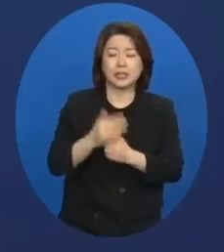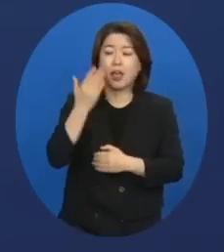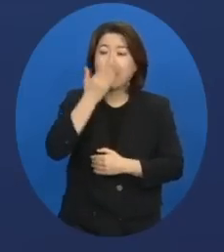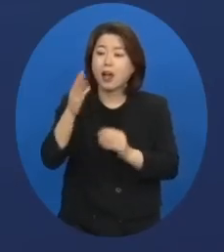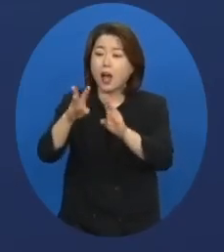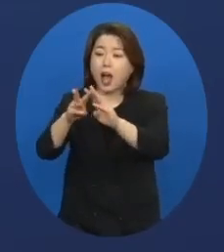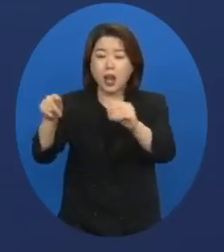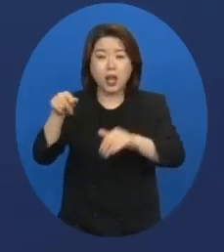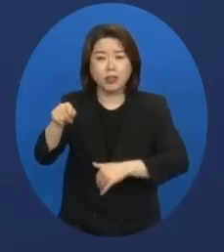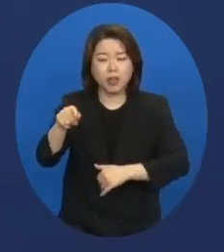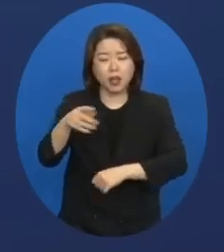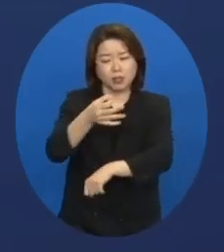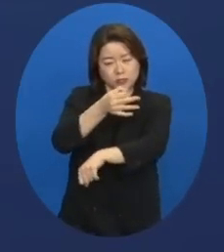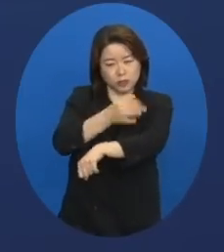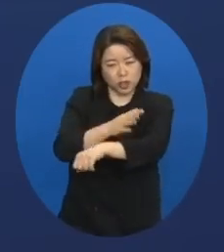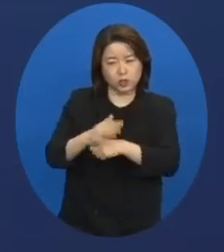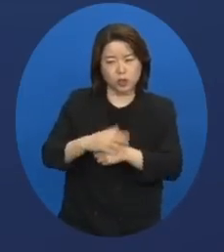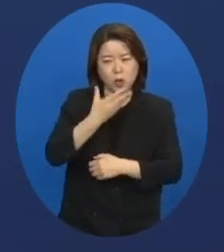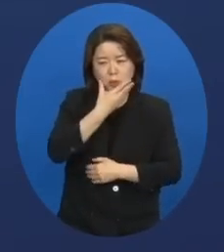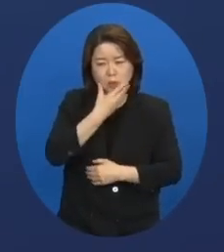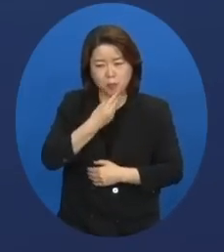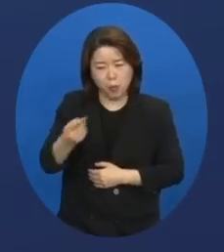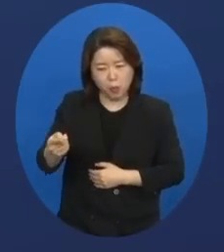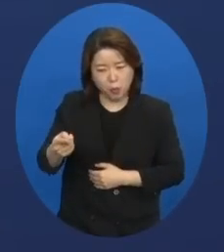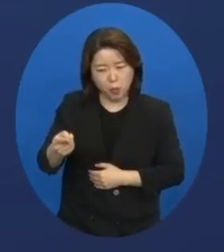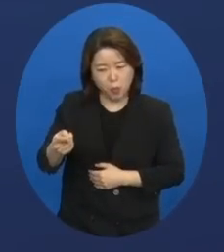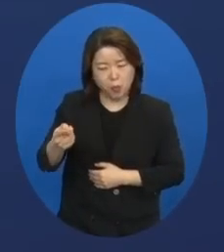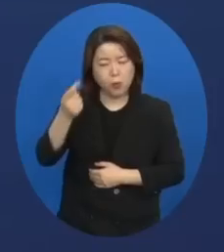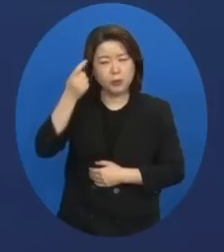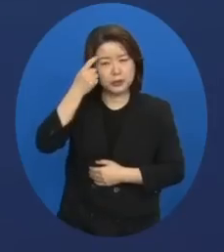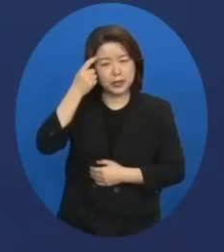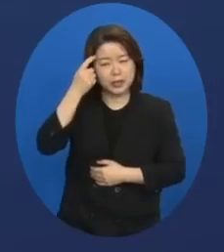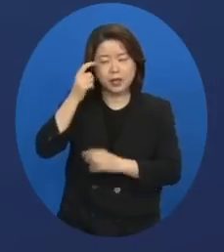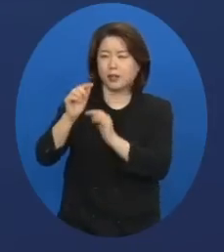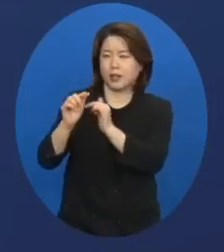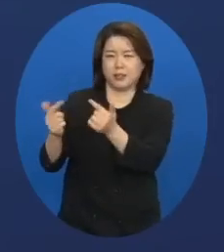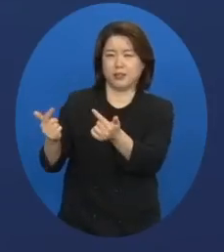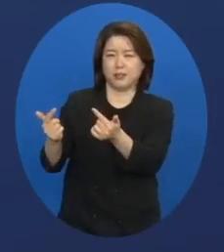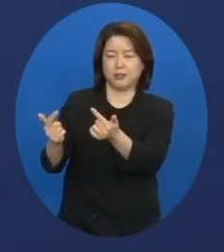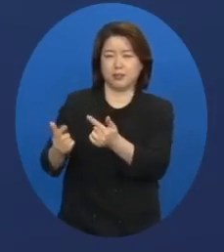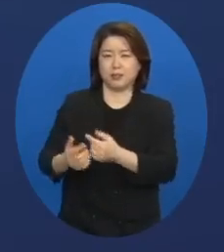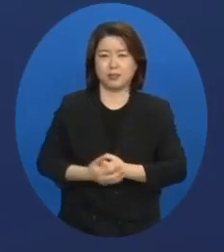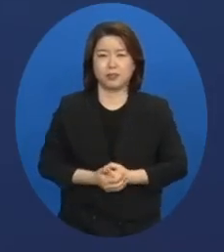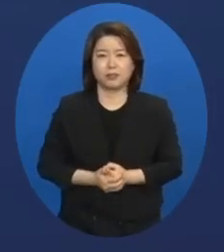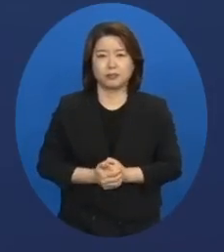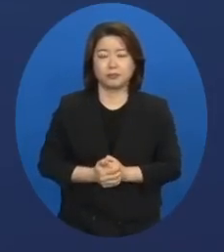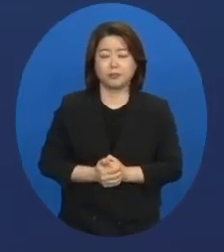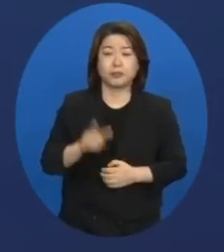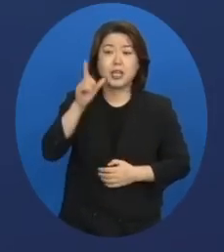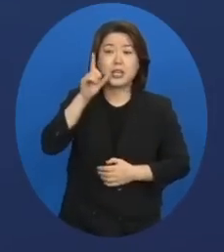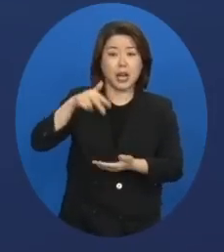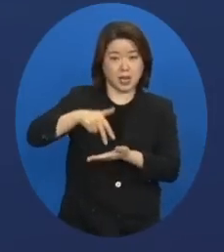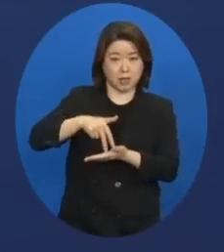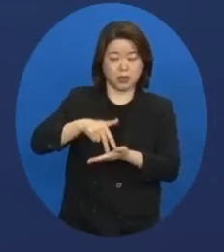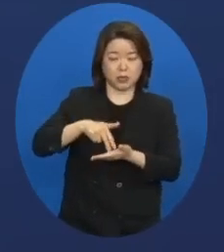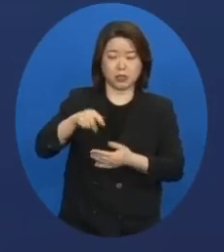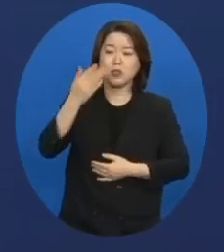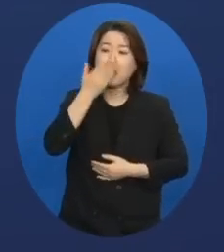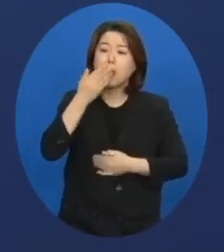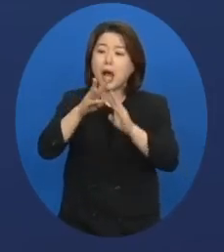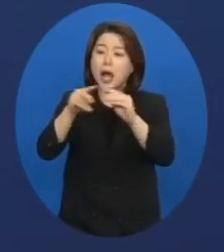땅을 단순히 복이라고 하는 개념으로 생각하지 않았습니다. 갈렙에게 있어서 가나안